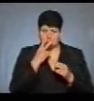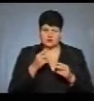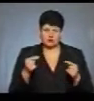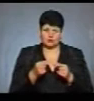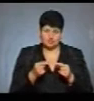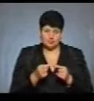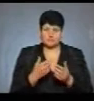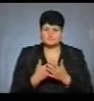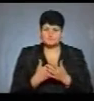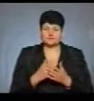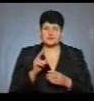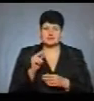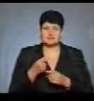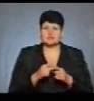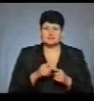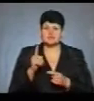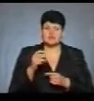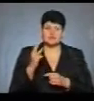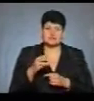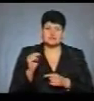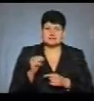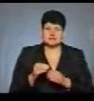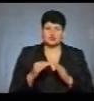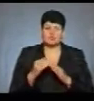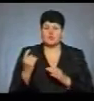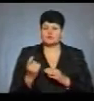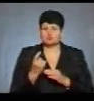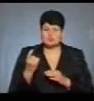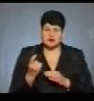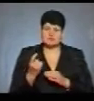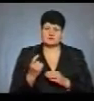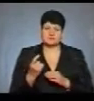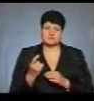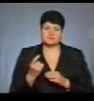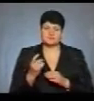прогнозована цифра – це десь близько 130 тисяч домогосподарств